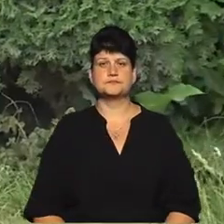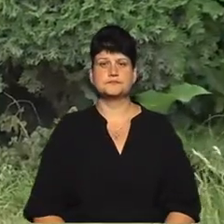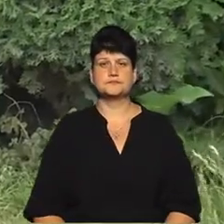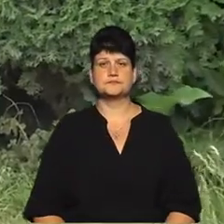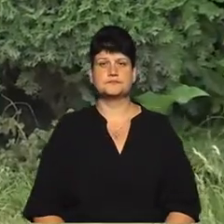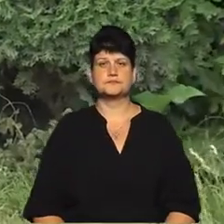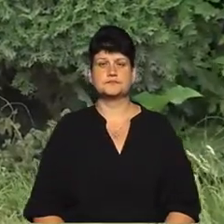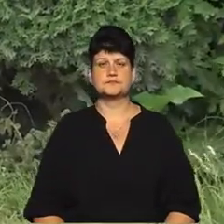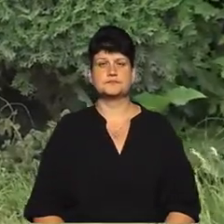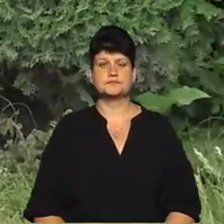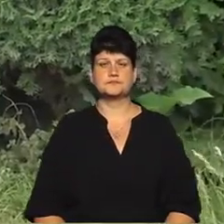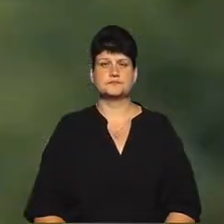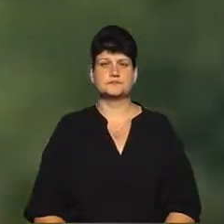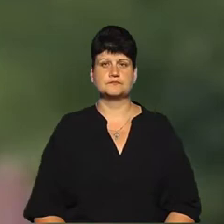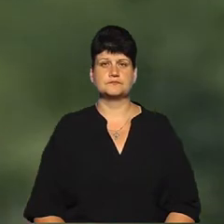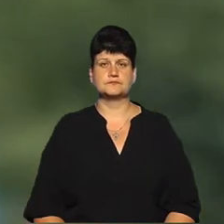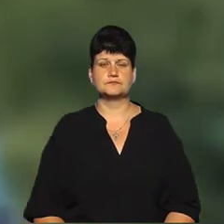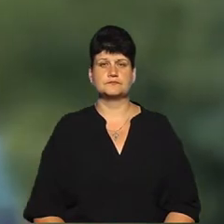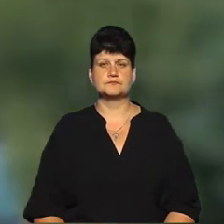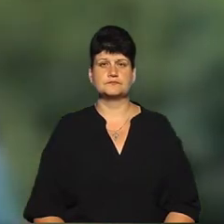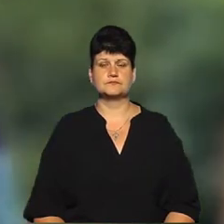на Суспільному, Тернопільщина.